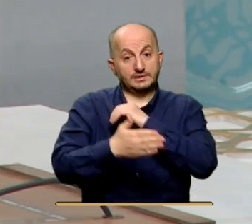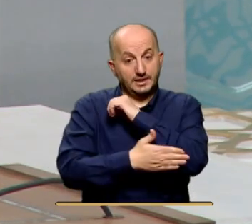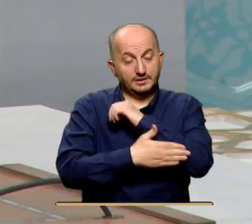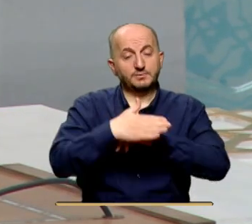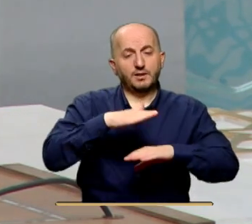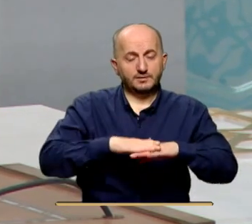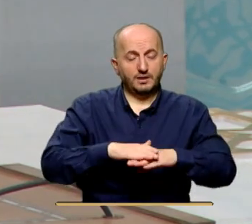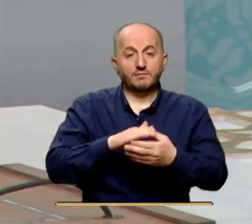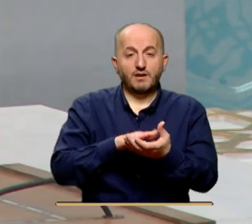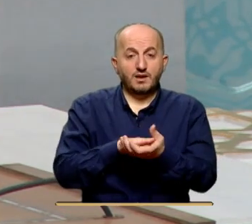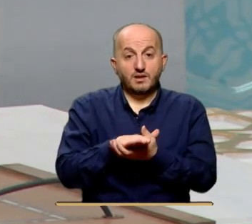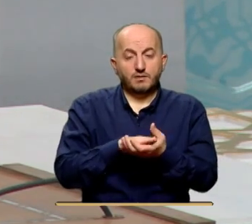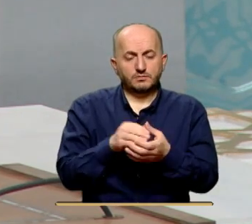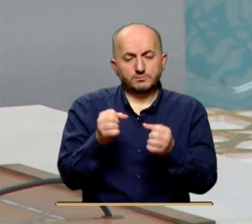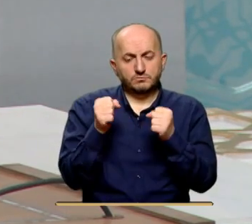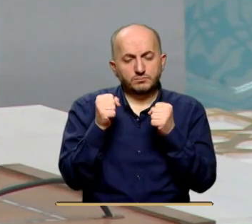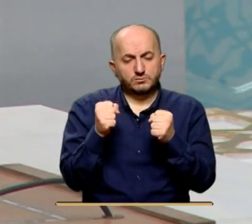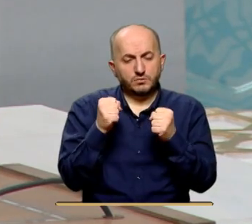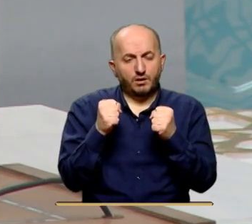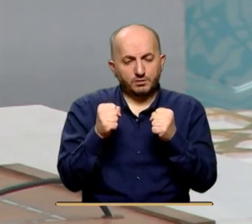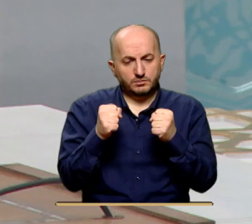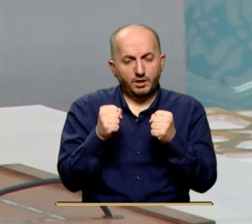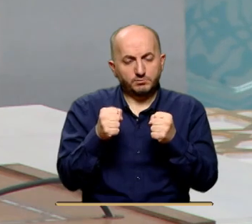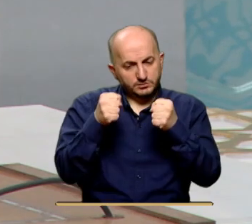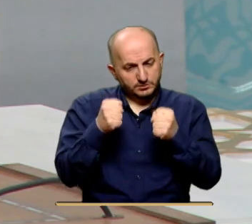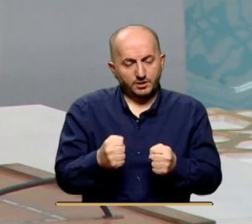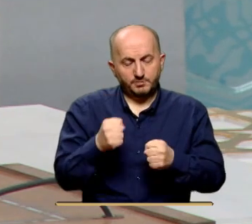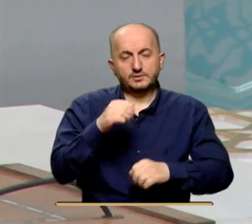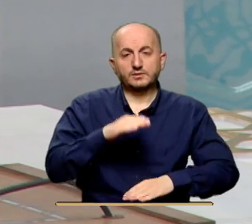ve ayaklarınızı sağlamlaştırır, sabit kılar.